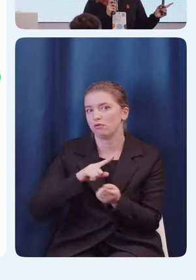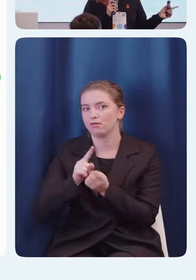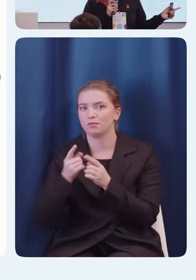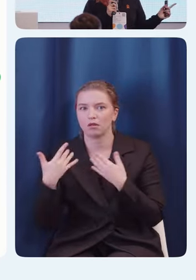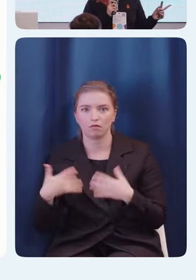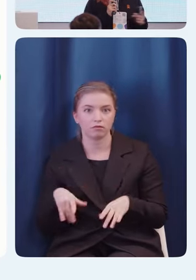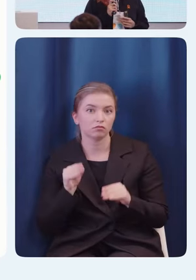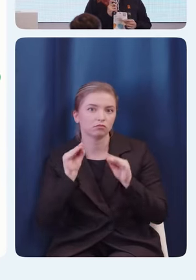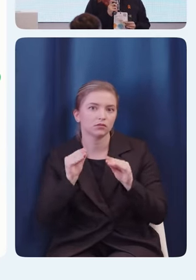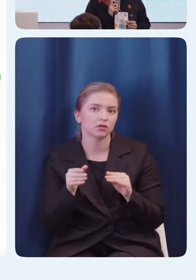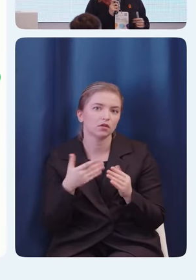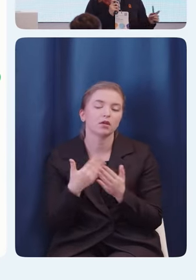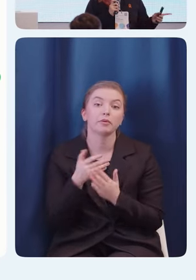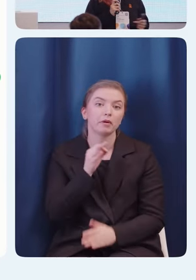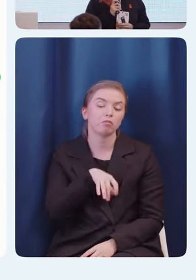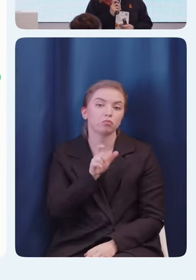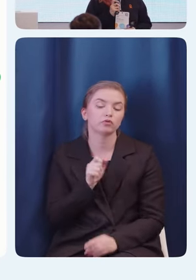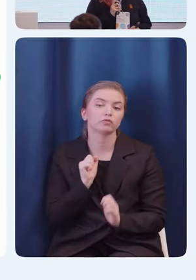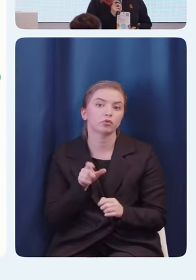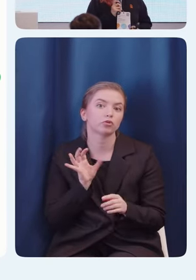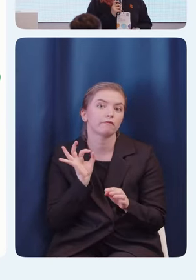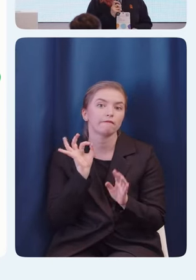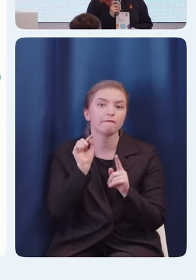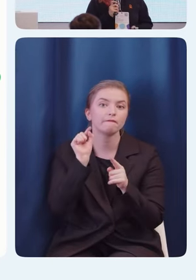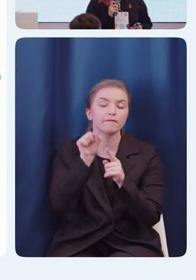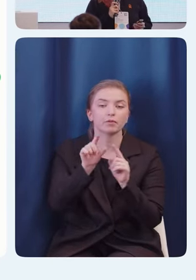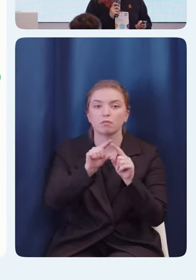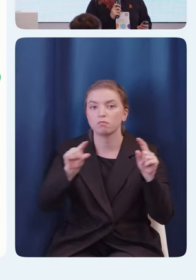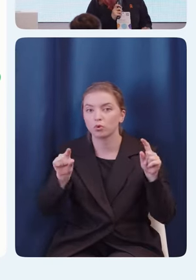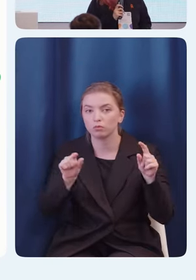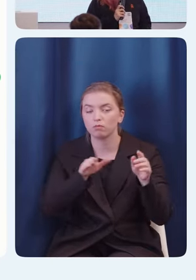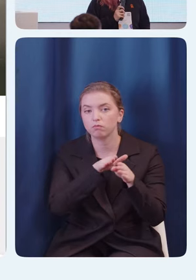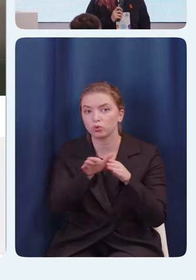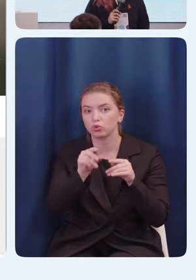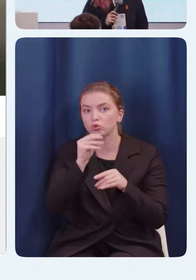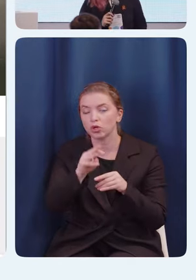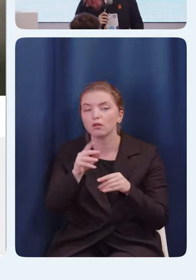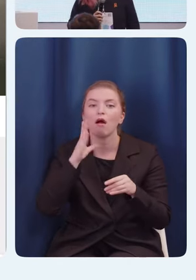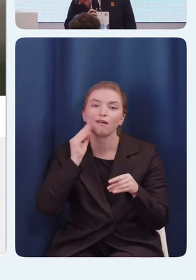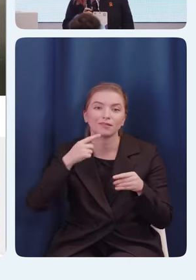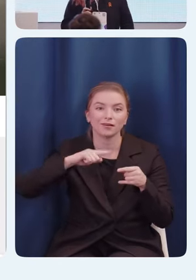Пользователь выбирает чат целиком и при свайпе переходит к следующему.